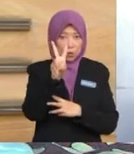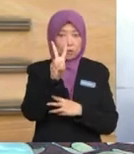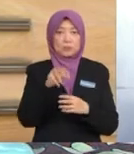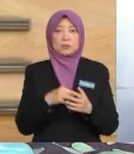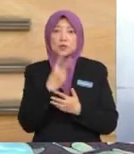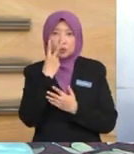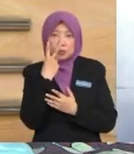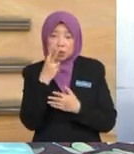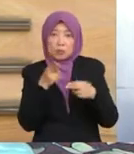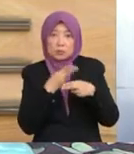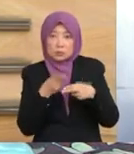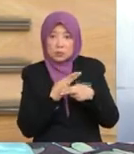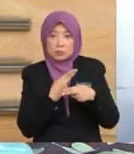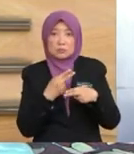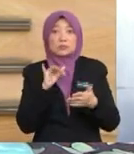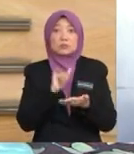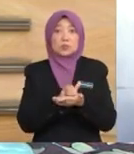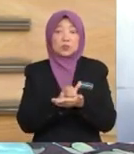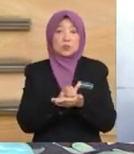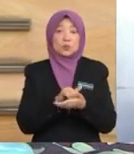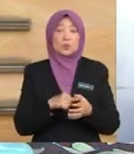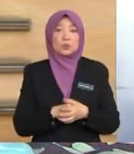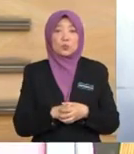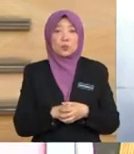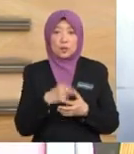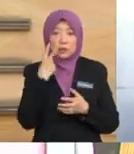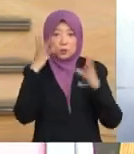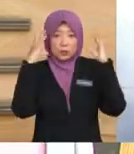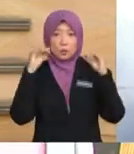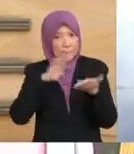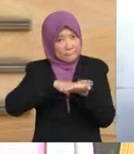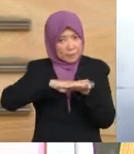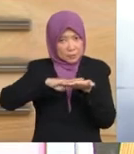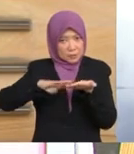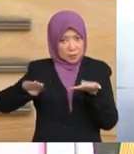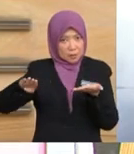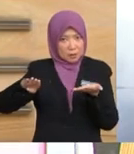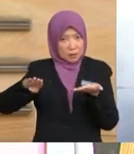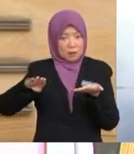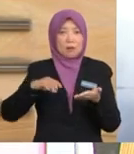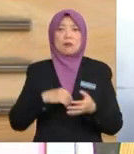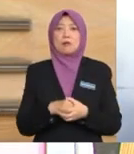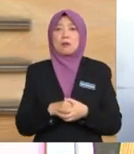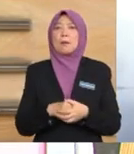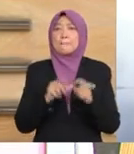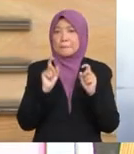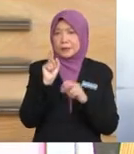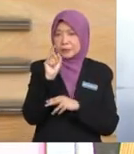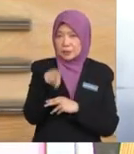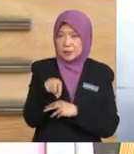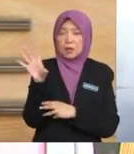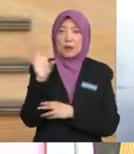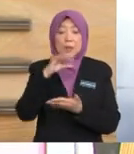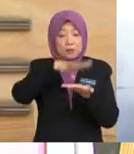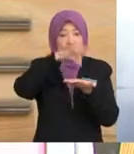pisau lepa Rina. Okey. Dan tengok pisau lepa cikgu. Bersih tak? Ha, kita kenalah ambil tisu.